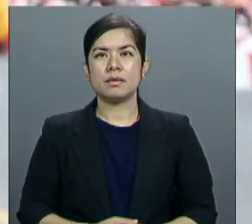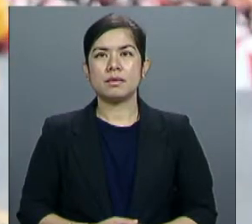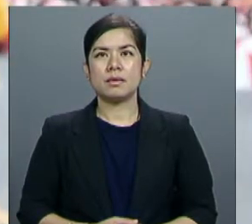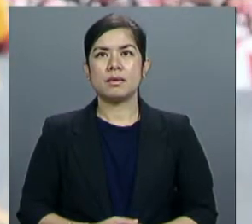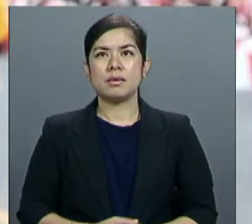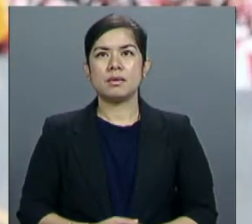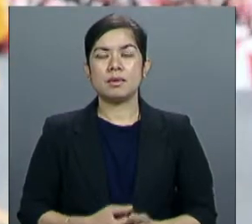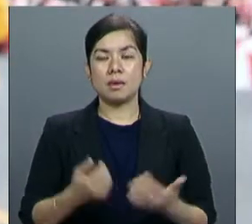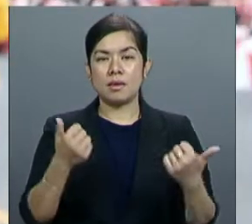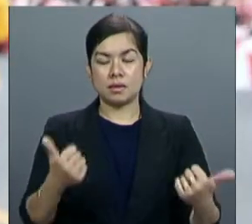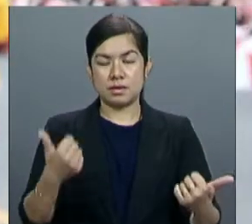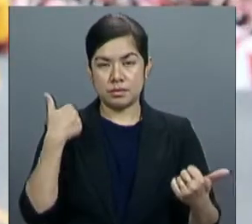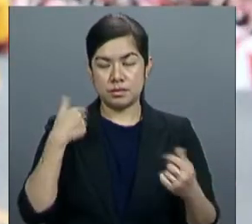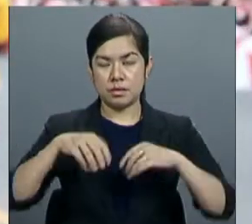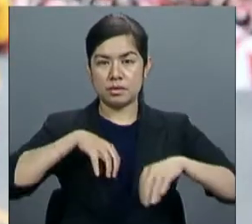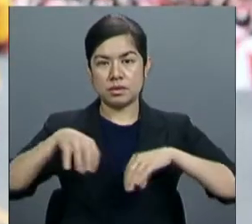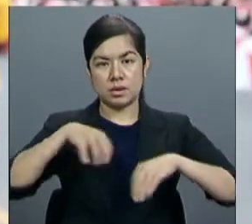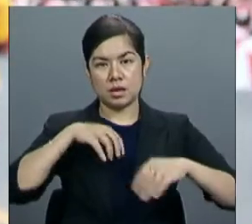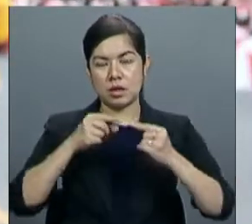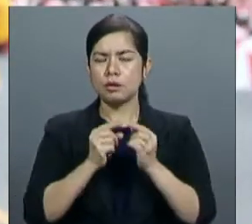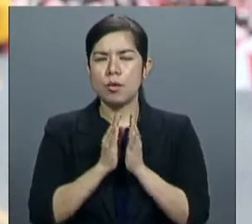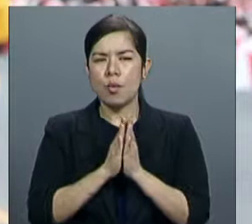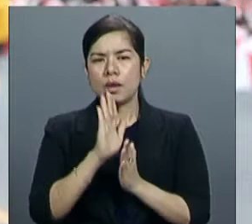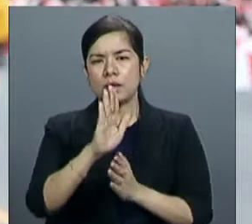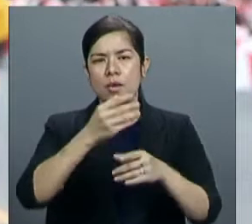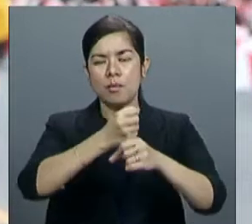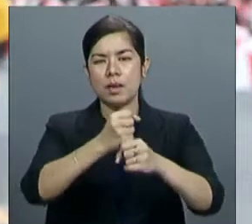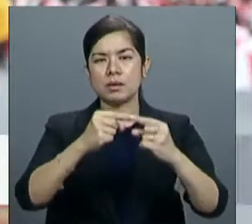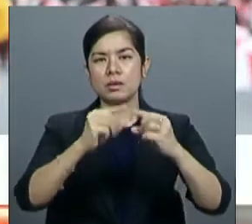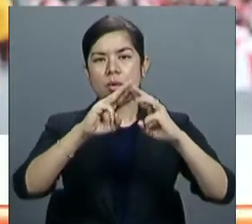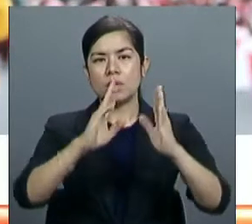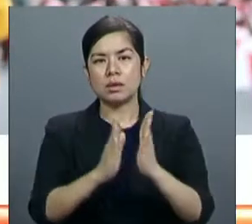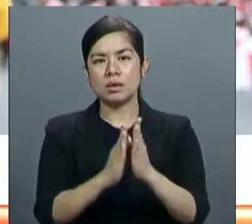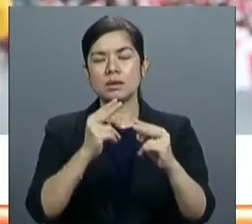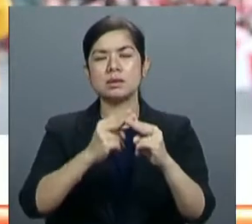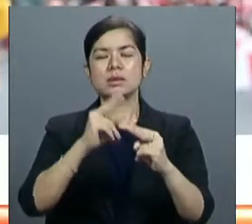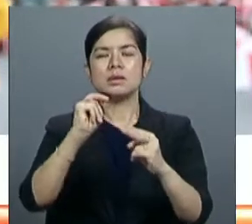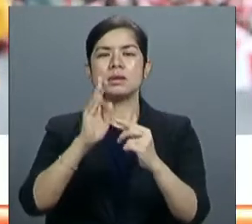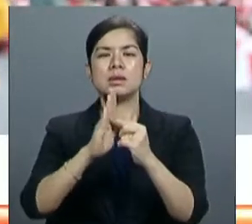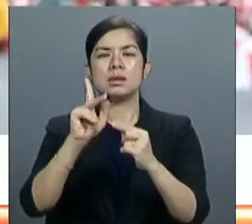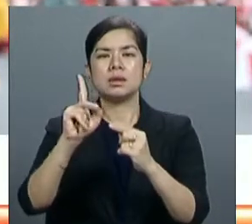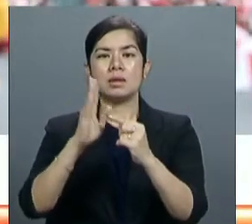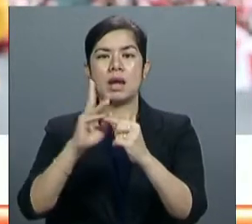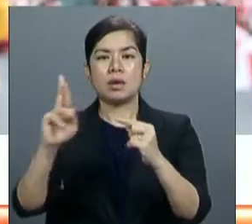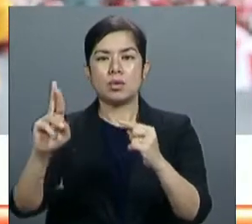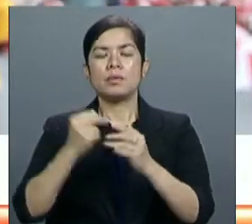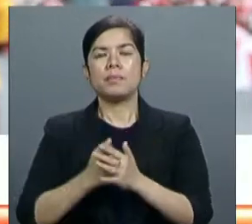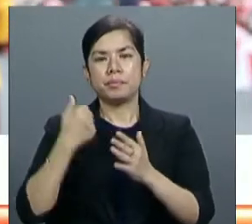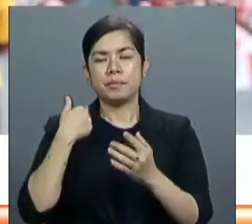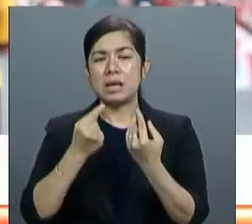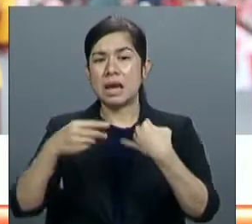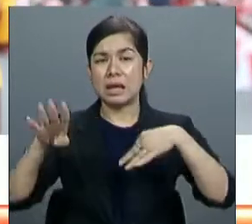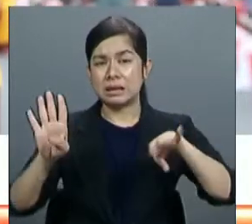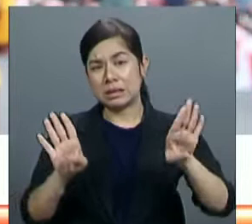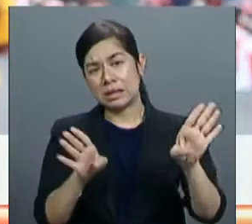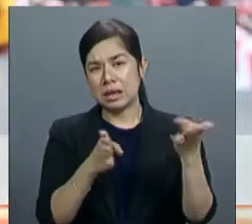งานนมัสการพระธาตุนาดูลจัดขึ้นเพื่อแสดงความเคารพบูชาต่อพระธาตุนาดูลภายในงานมีการรำบวงสรวงของช